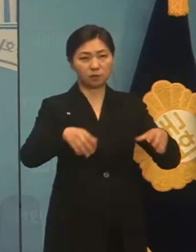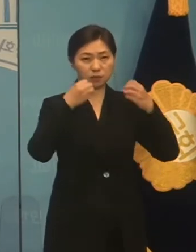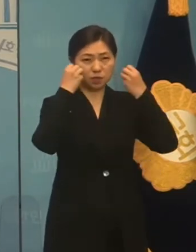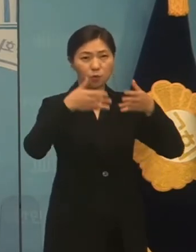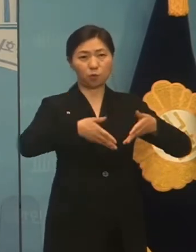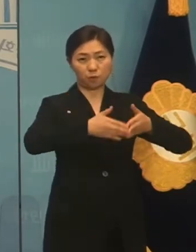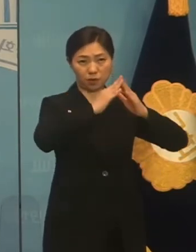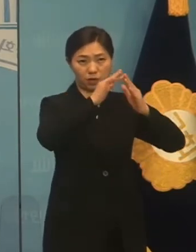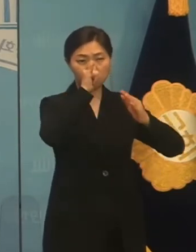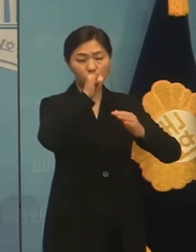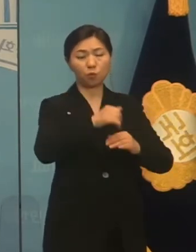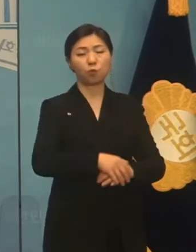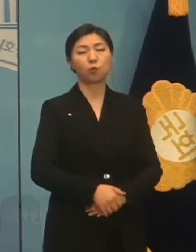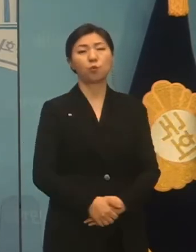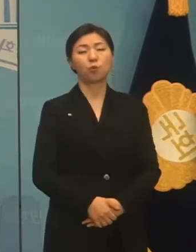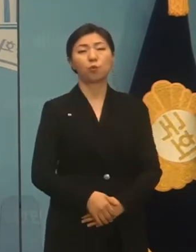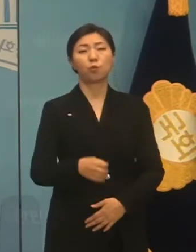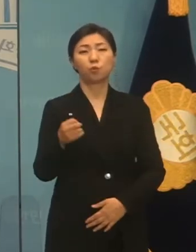구축하고